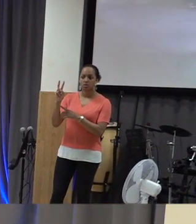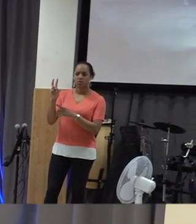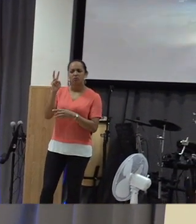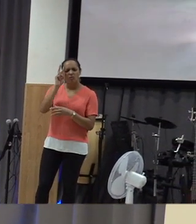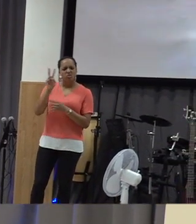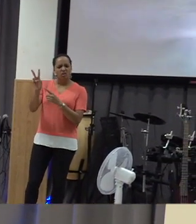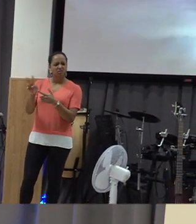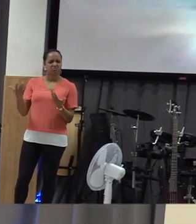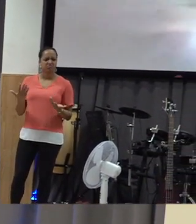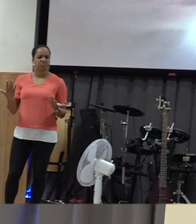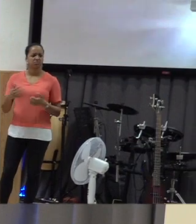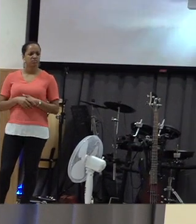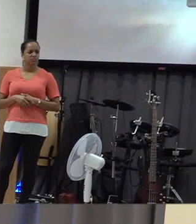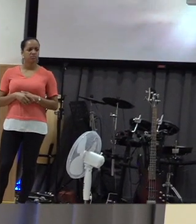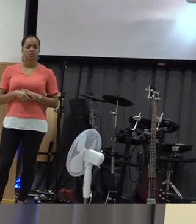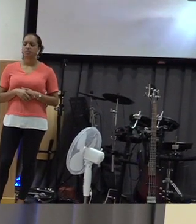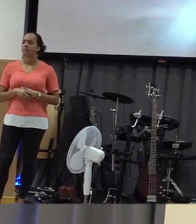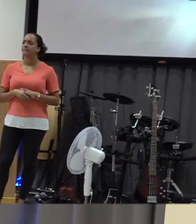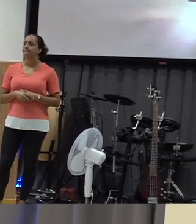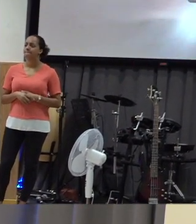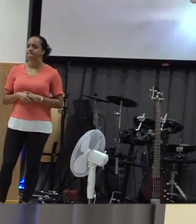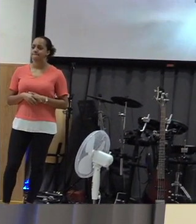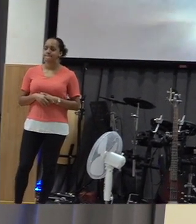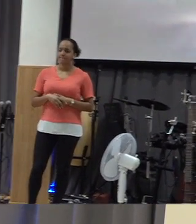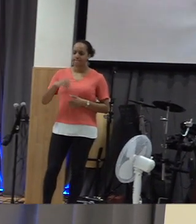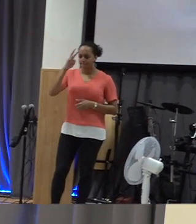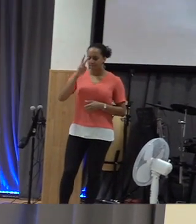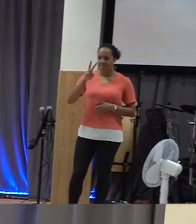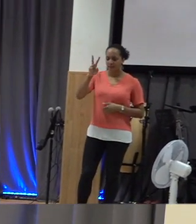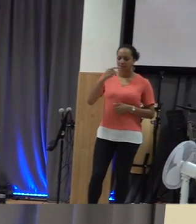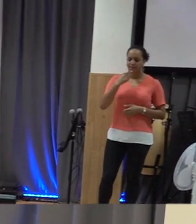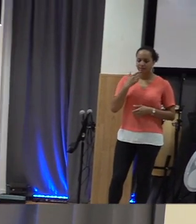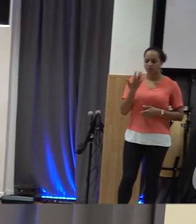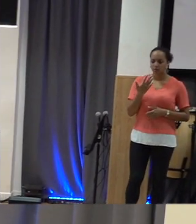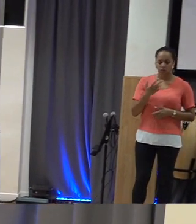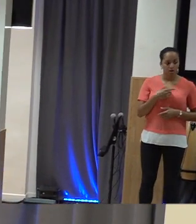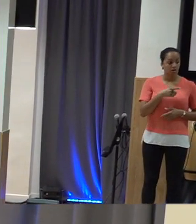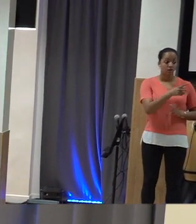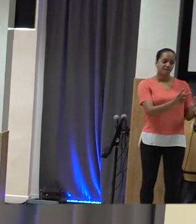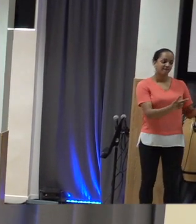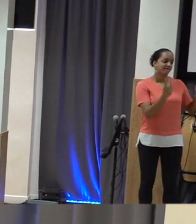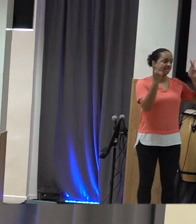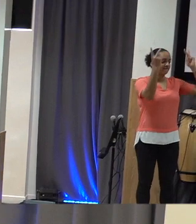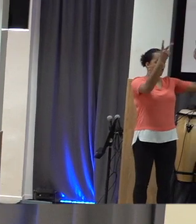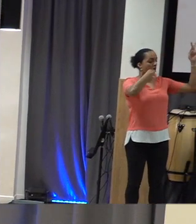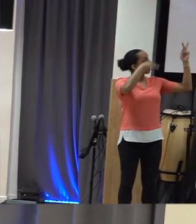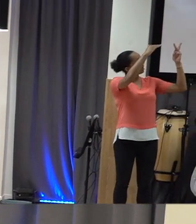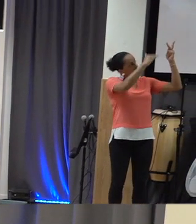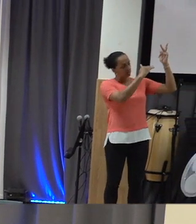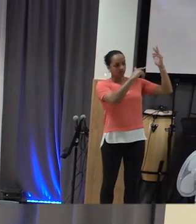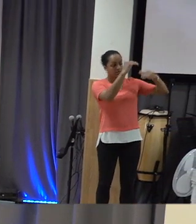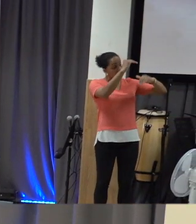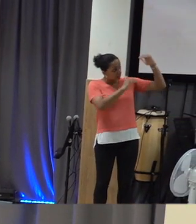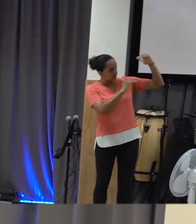l'honneur? L'honneur consiste à estimer l'autre au-dessus de lui-même. Et en tant